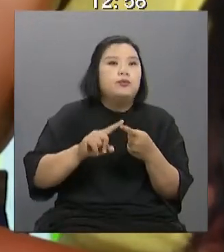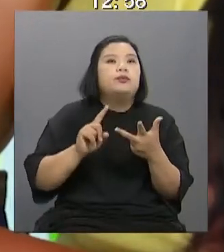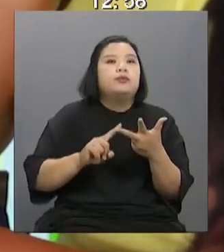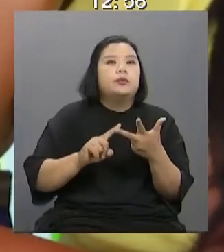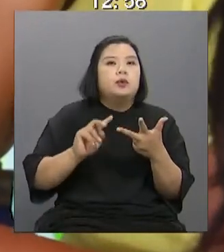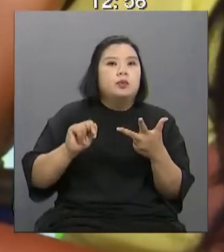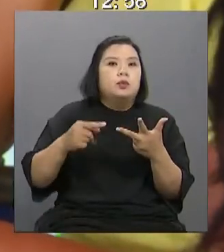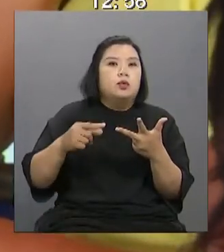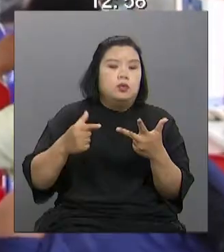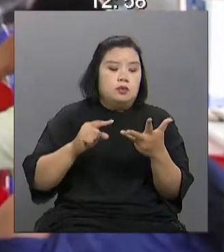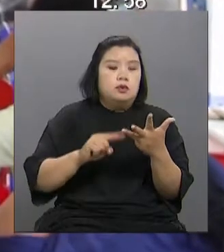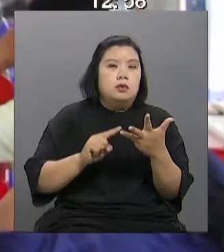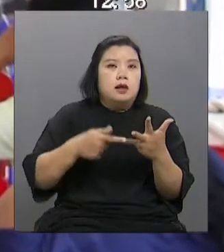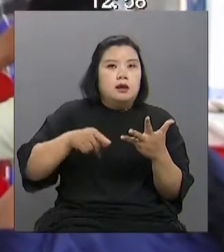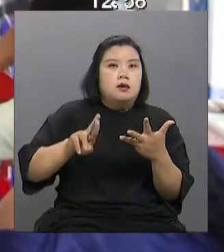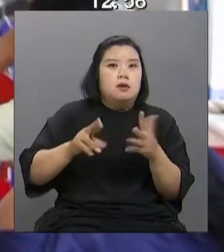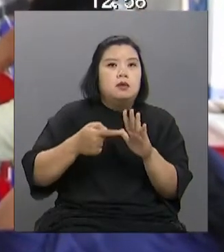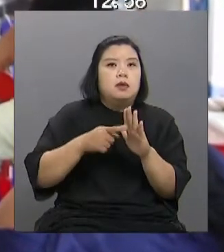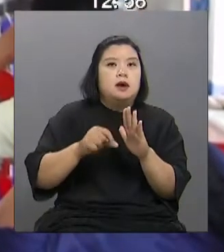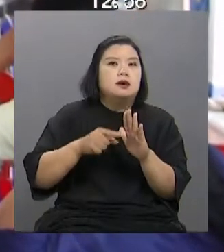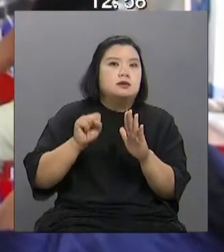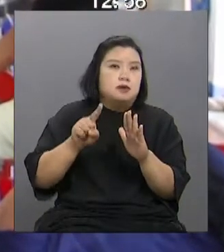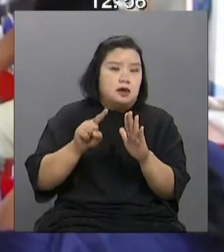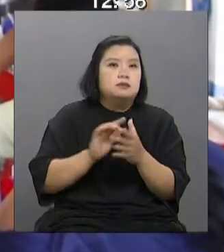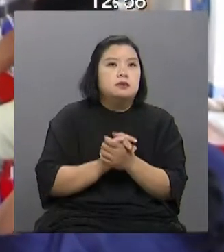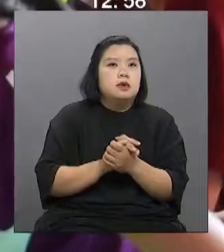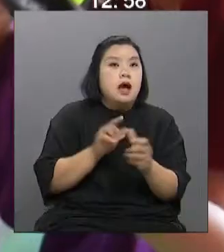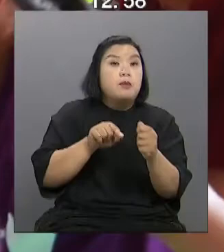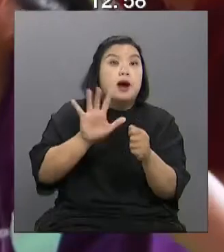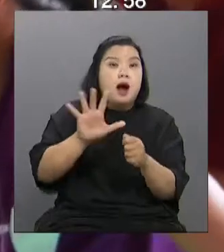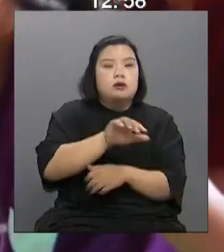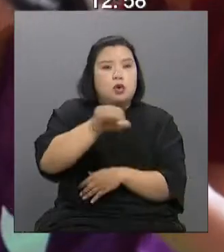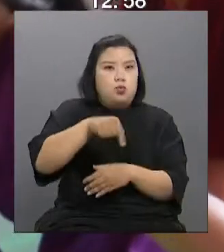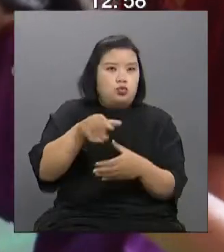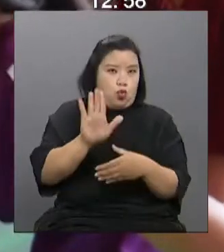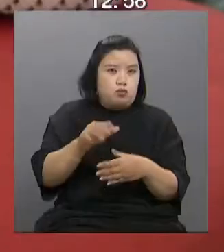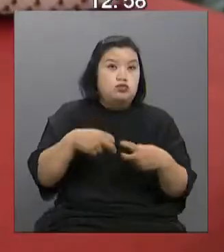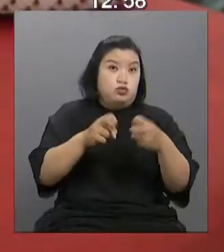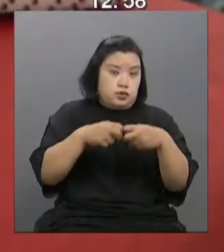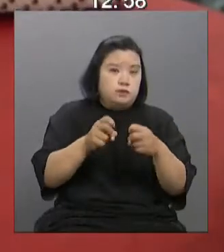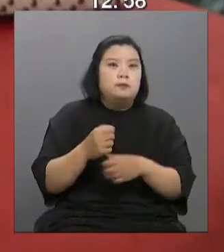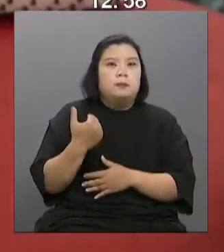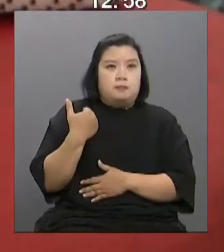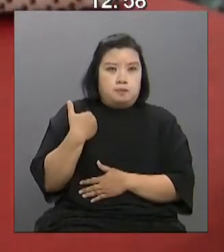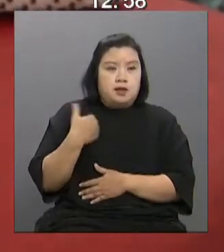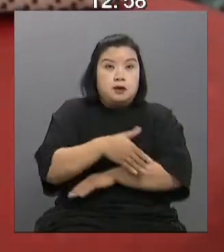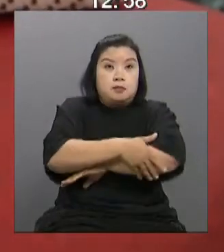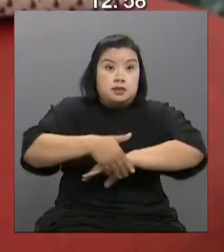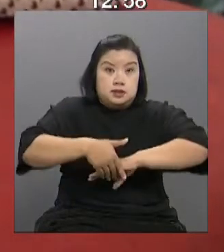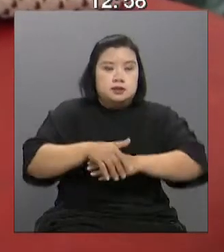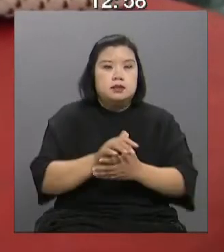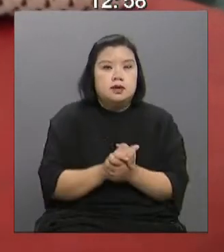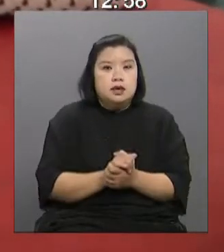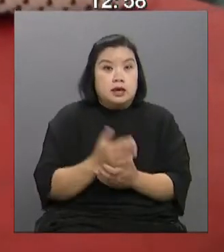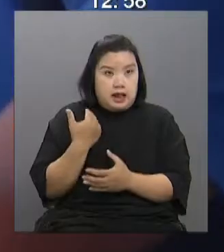งรักและอำเภอประสาทค่ะในขณะที่เราอบรมบัญชีต้นทุนอาชีพกับบัญชีครัวเรือนเนี่ยเราจะมีการคัดเลือกครูบัญชีพื้นที่ละ3ค